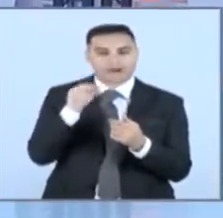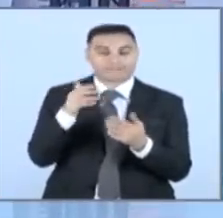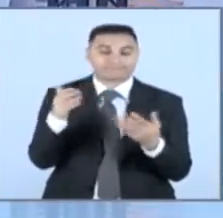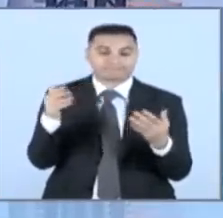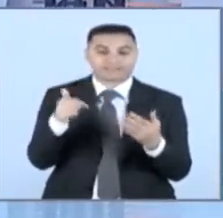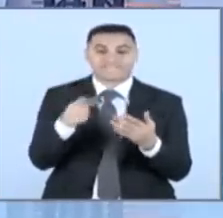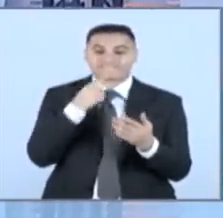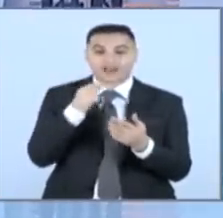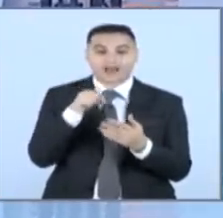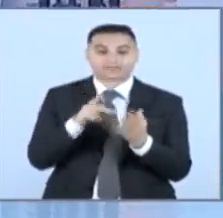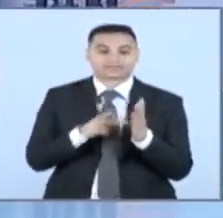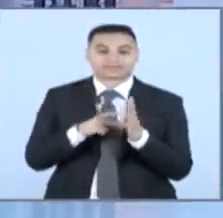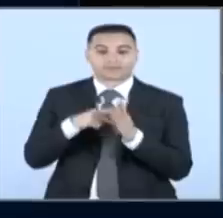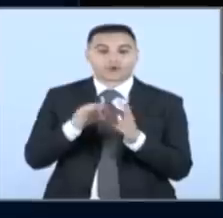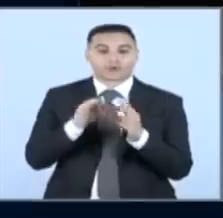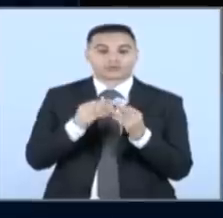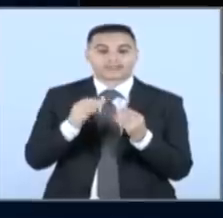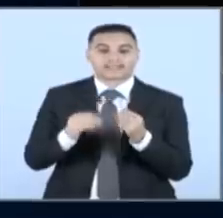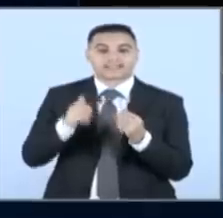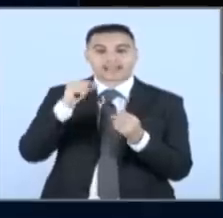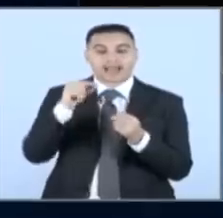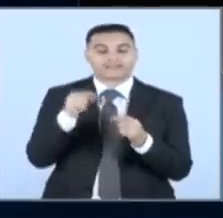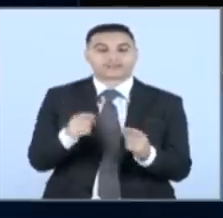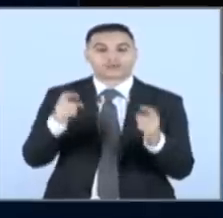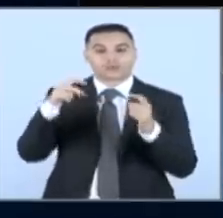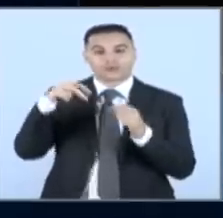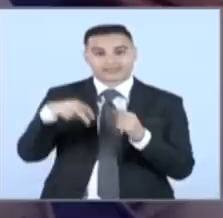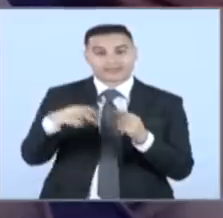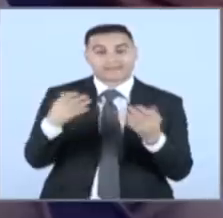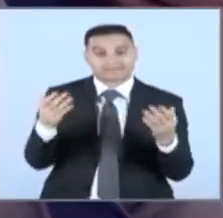في اللحظة دي عيلة جات في دور الثمانية.